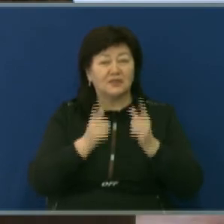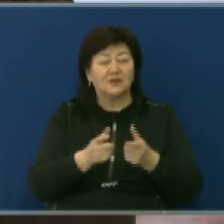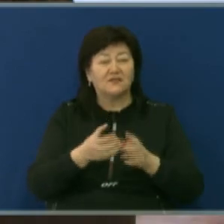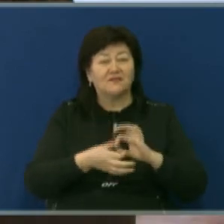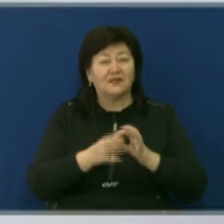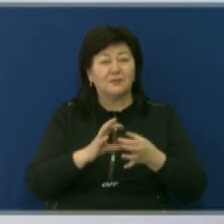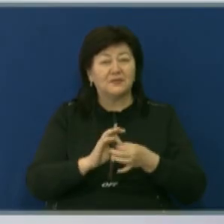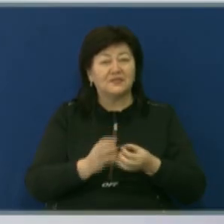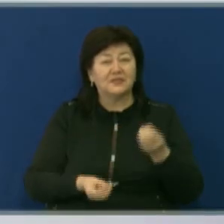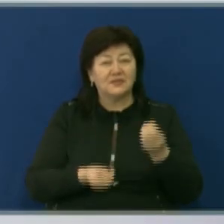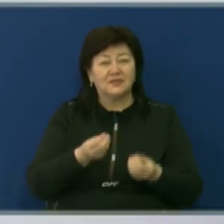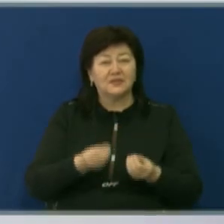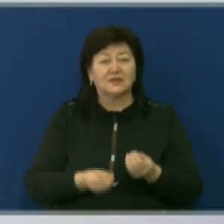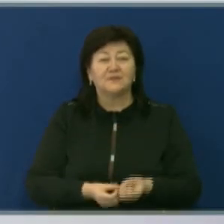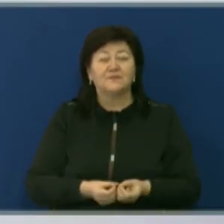игры.